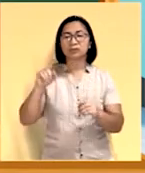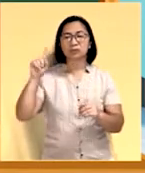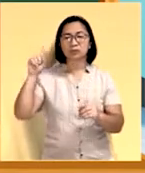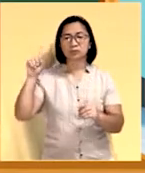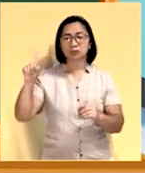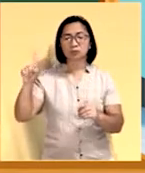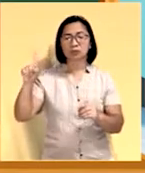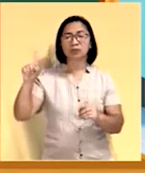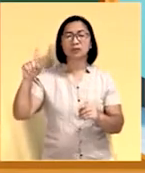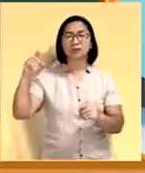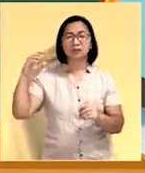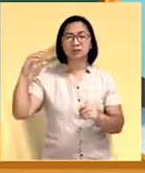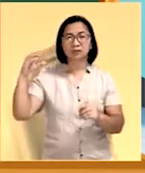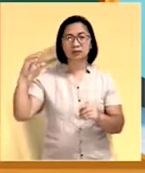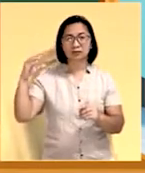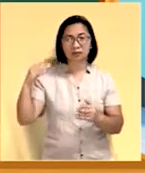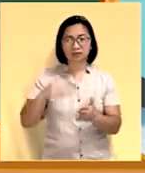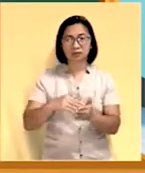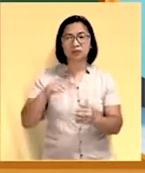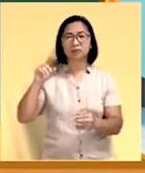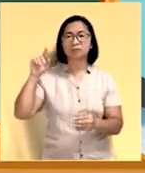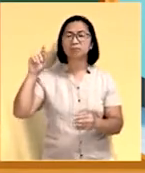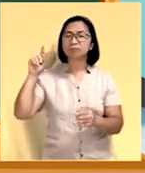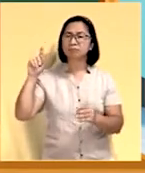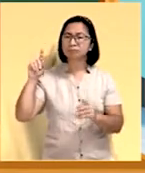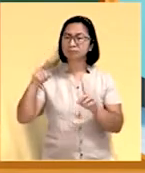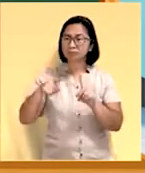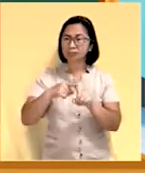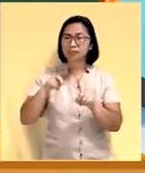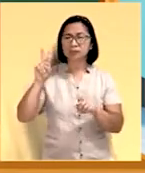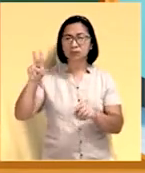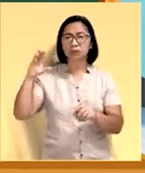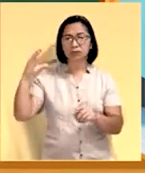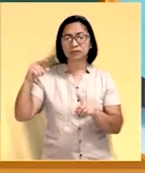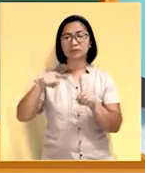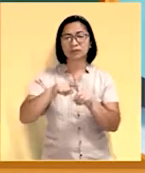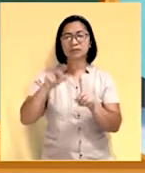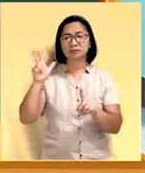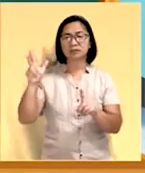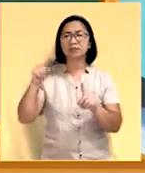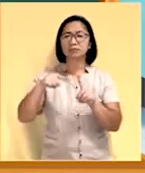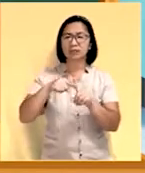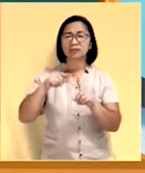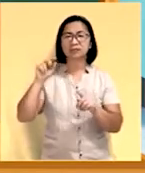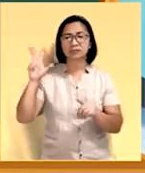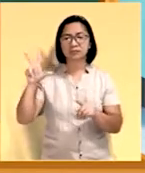1,000 plus 200 plus 30 plus 3.